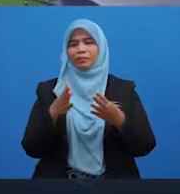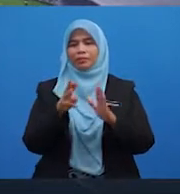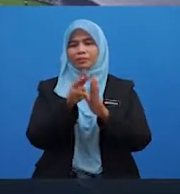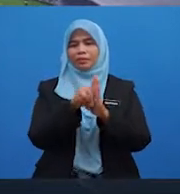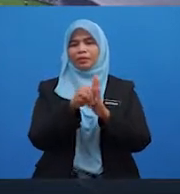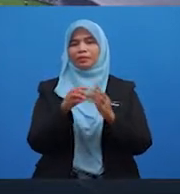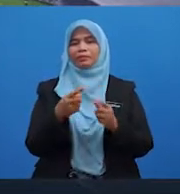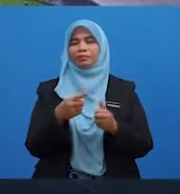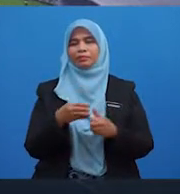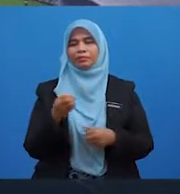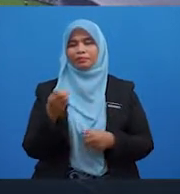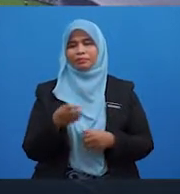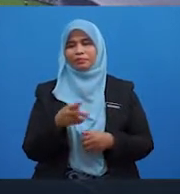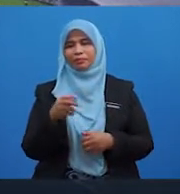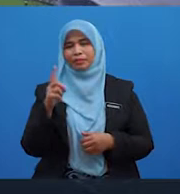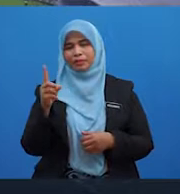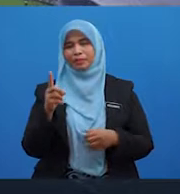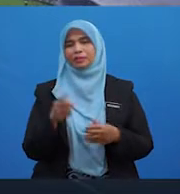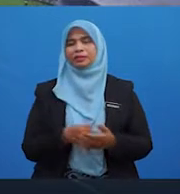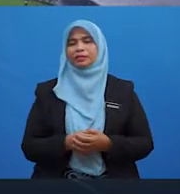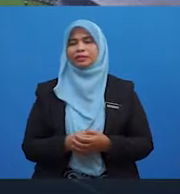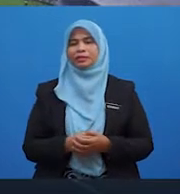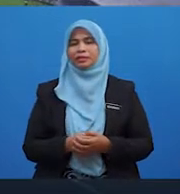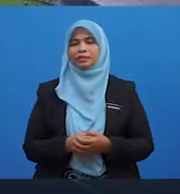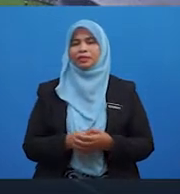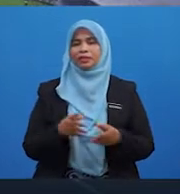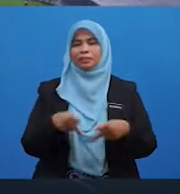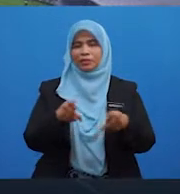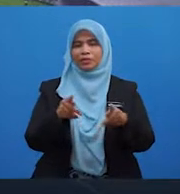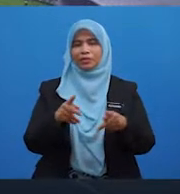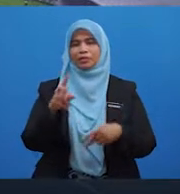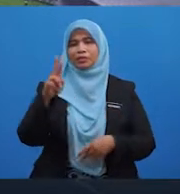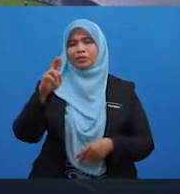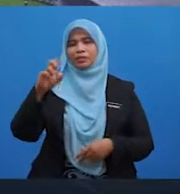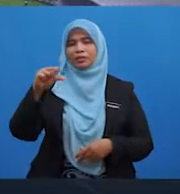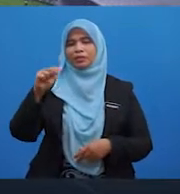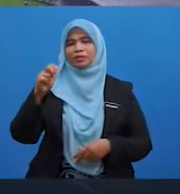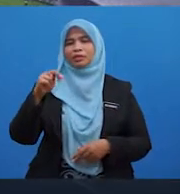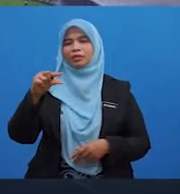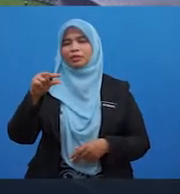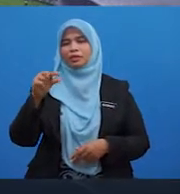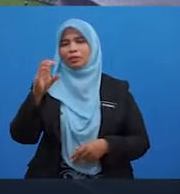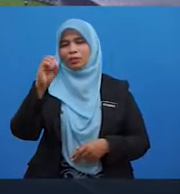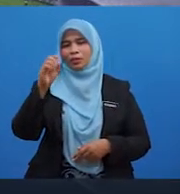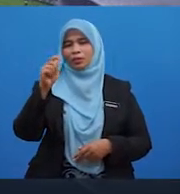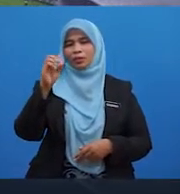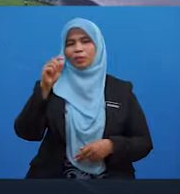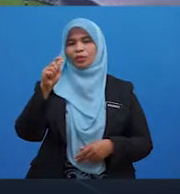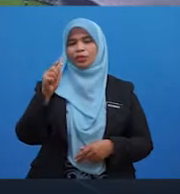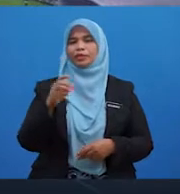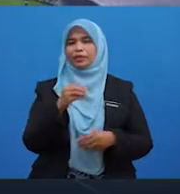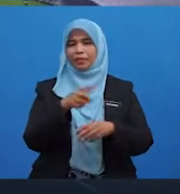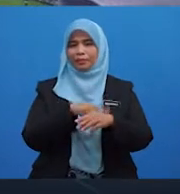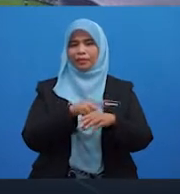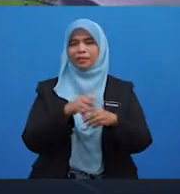Beberapa minit pertama proses relaksasi progresif ini ditumpukan kepada proses meregangkan otot. Manakala, masa